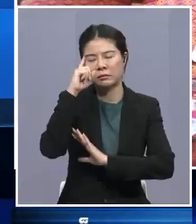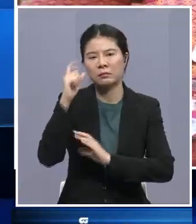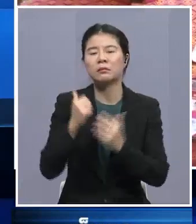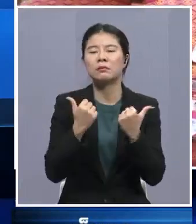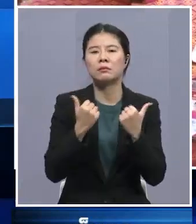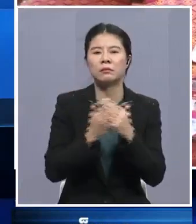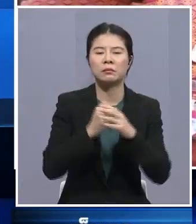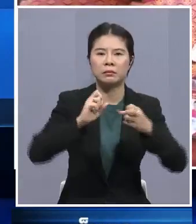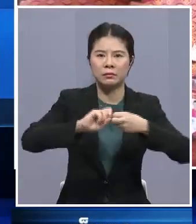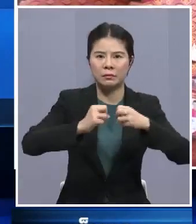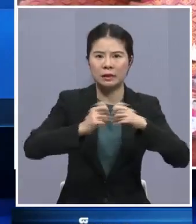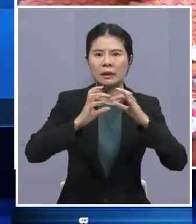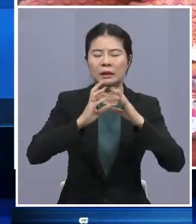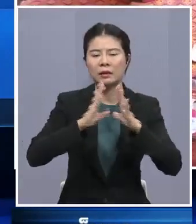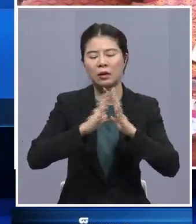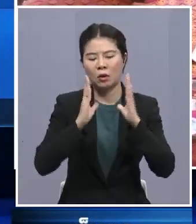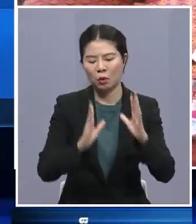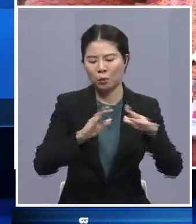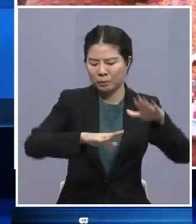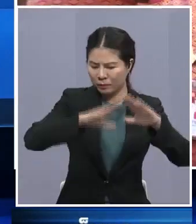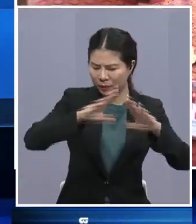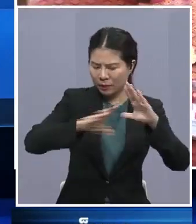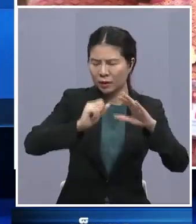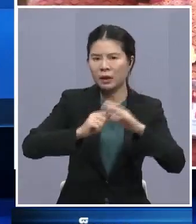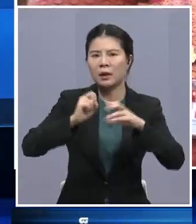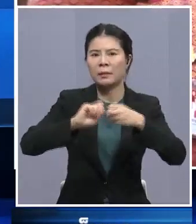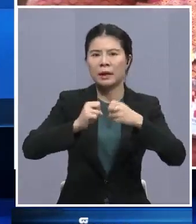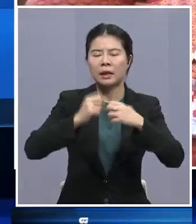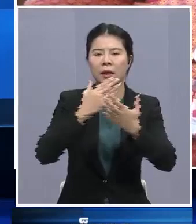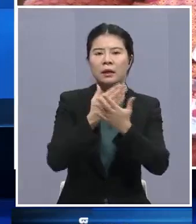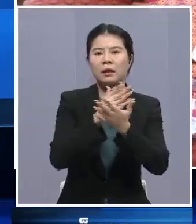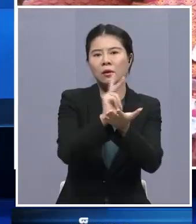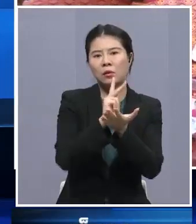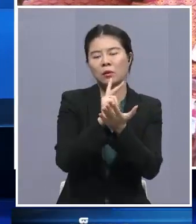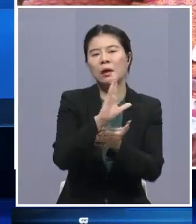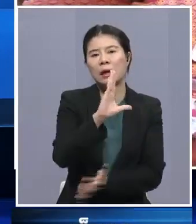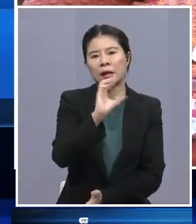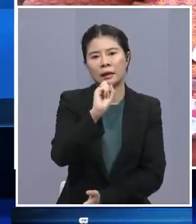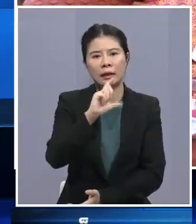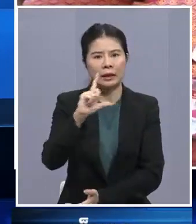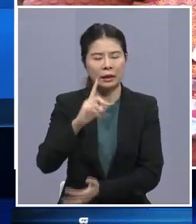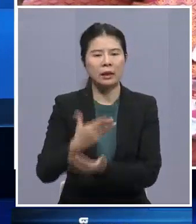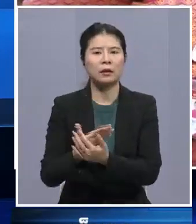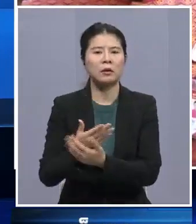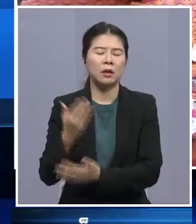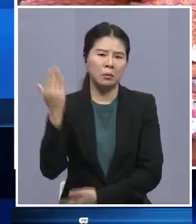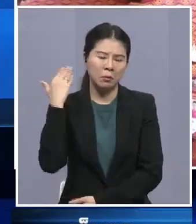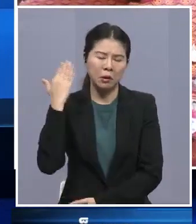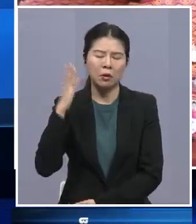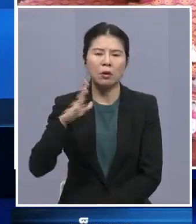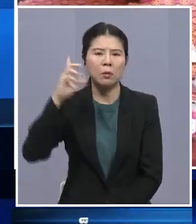คราวนี้เรื่องที่มันเป็นปัญหาและคนนำไปเทียบเคียงกันก็คือพรบเงินกู้ 500,000 ล้านกับ2ล้านล้านในยุคคุณยิ่ง